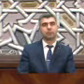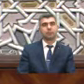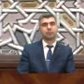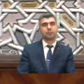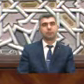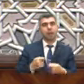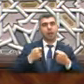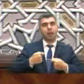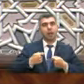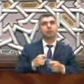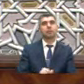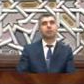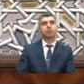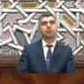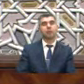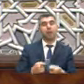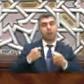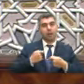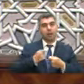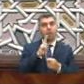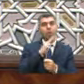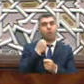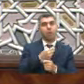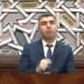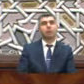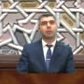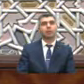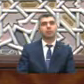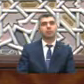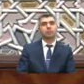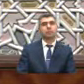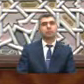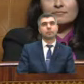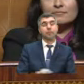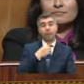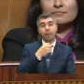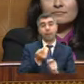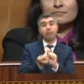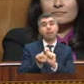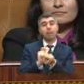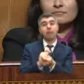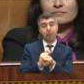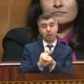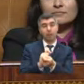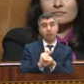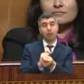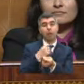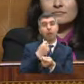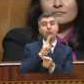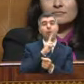السيد الرئيس، السيد رئيس الحكومة، التعديل الحكومي الذي عرفته